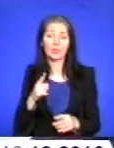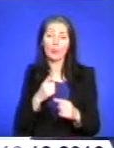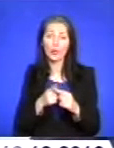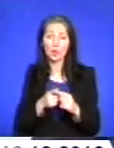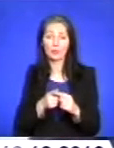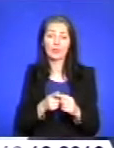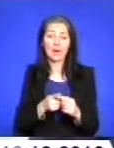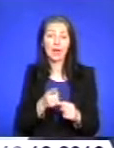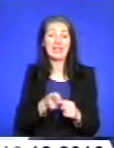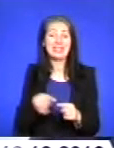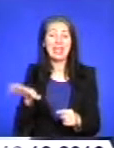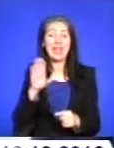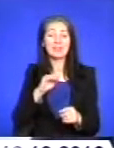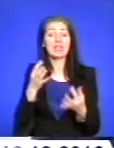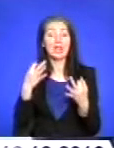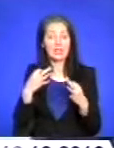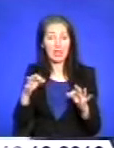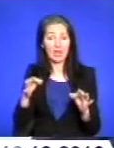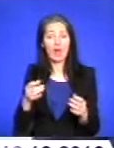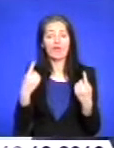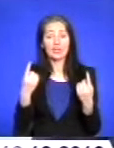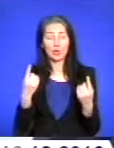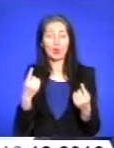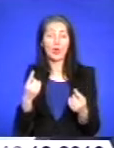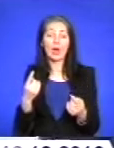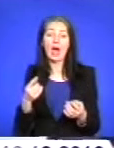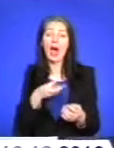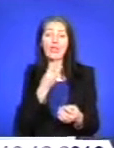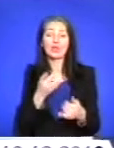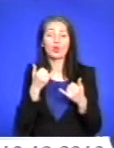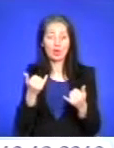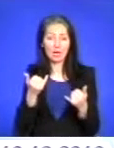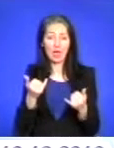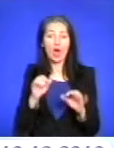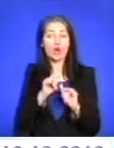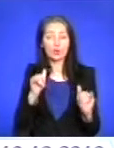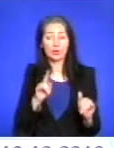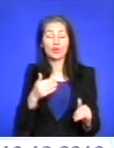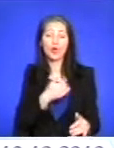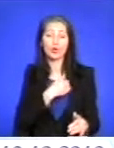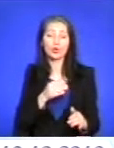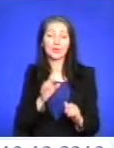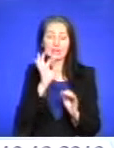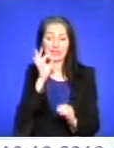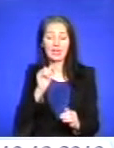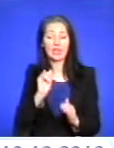Це все дає величезну енергію для розвитку. Що би я хотів сказати і попросити вас?